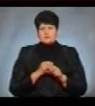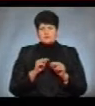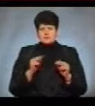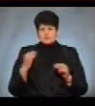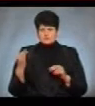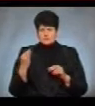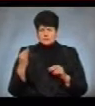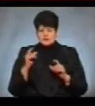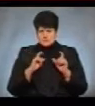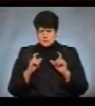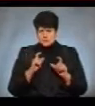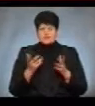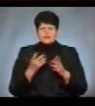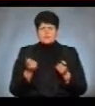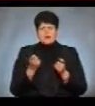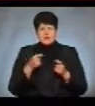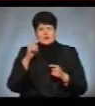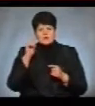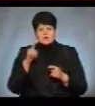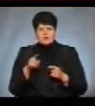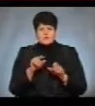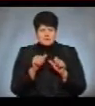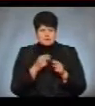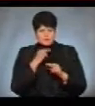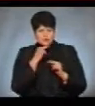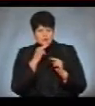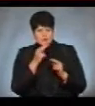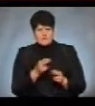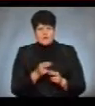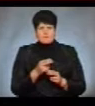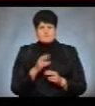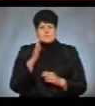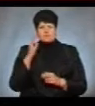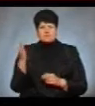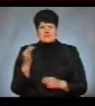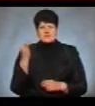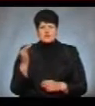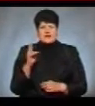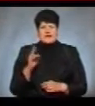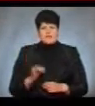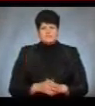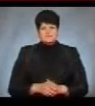які маловідомі пам'ятки архітектури Тернопільщини звернули увагу майбутні історики. Дивимося далі.